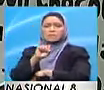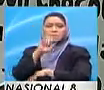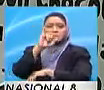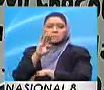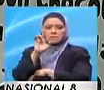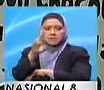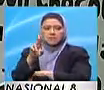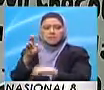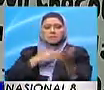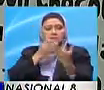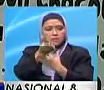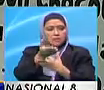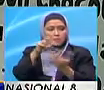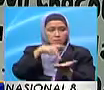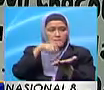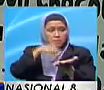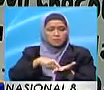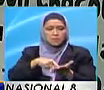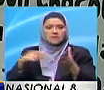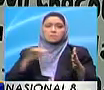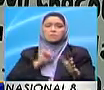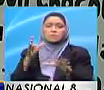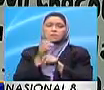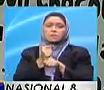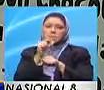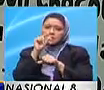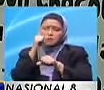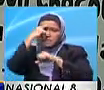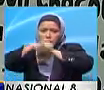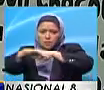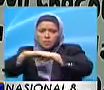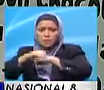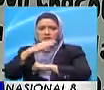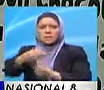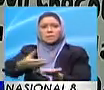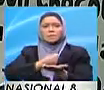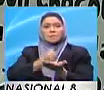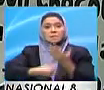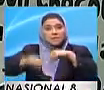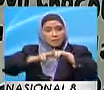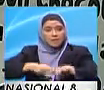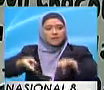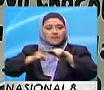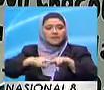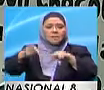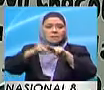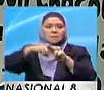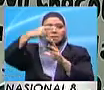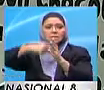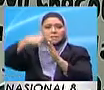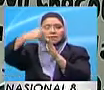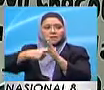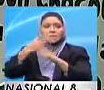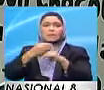sebanyak untuk promosi dan income saya bertambah lah dari masa ke semasa, dari bulan ke bulan. Alhamdulillah, lagi-lagi dalam